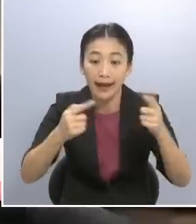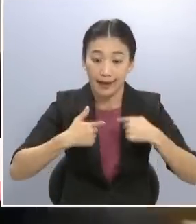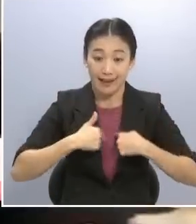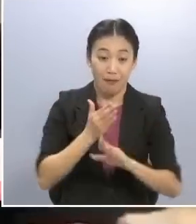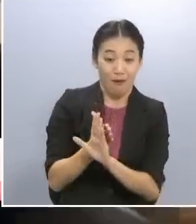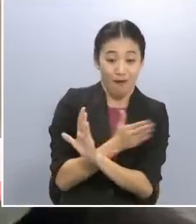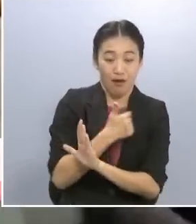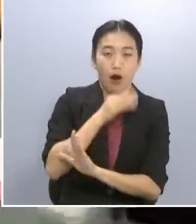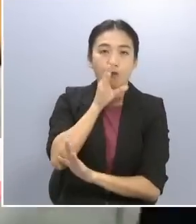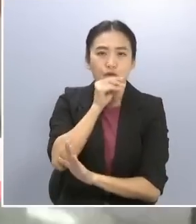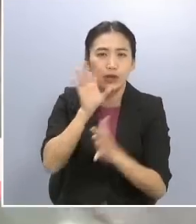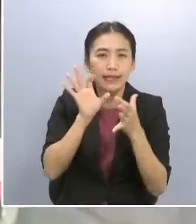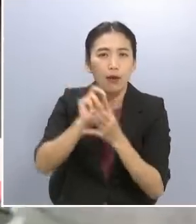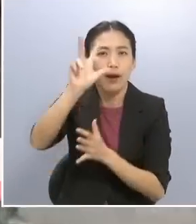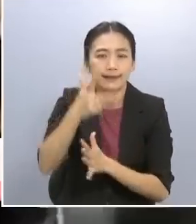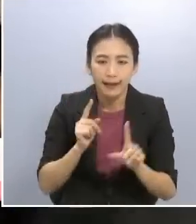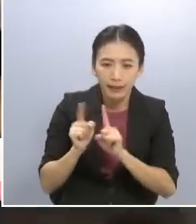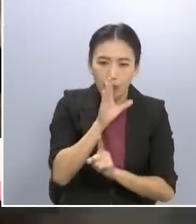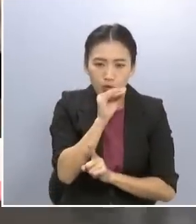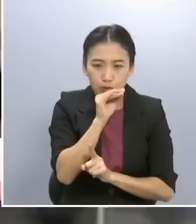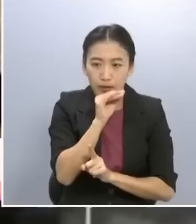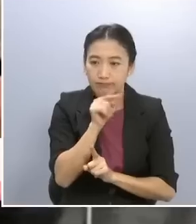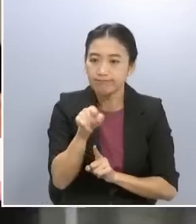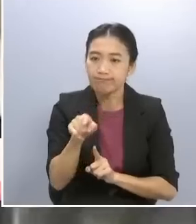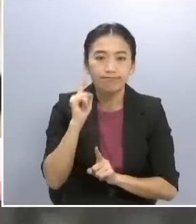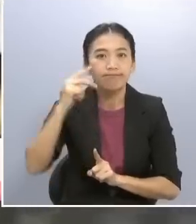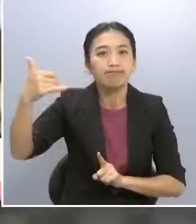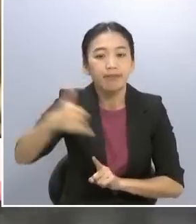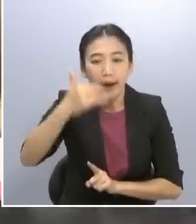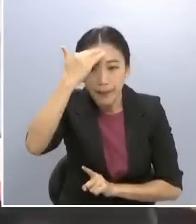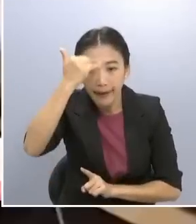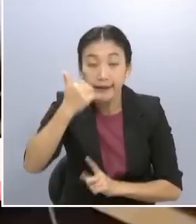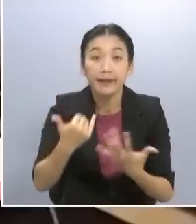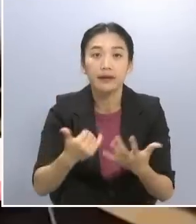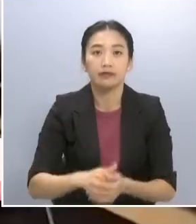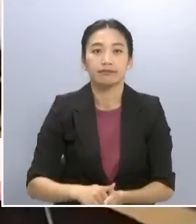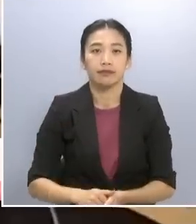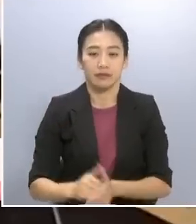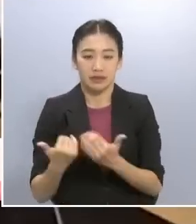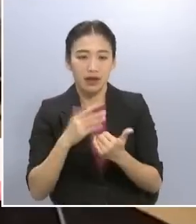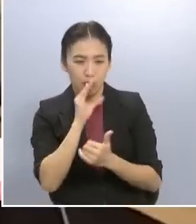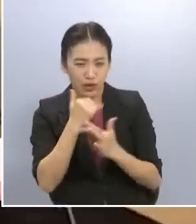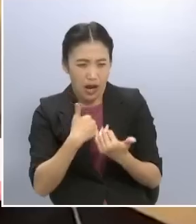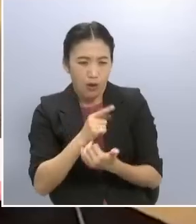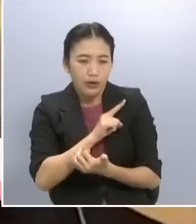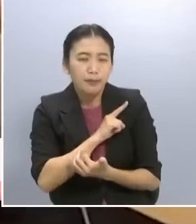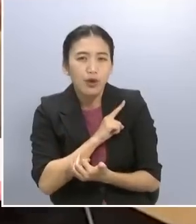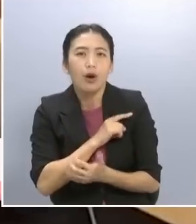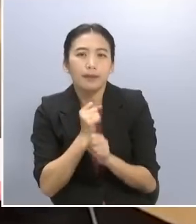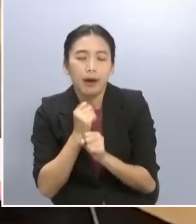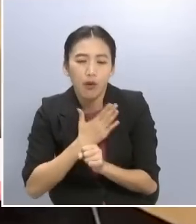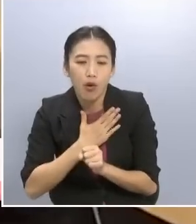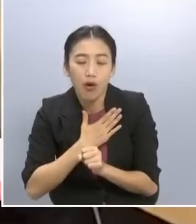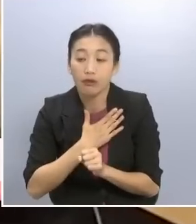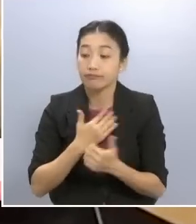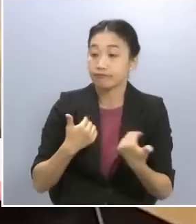จะได้ไปช่วยกันได้ทำ เพิ่งมาแนะนำเหรอ ก็มาทำหน้าที่แหละครับ ผมก็ทำหน้าที่ของผมคุณพูดแต่ข้อดีคุณพูดแต่ประโยชน์กัญช